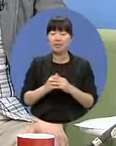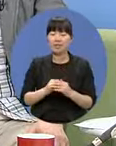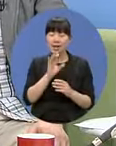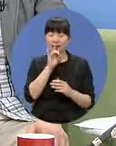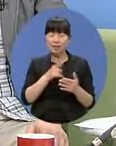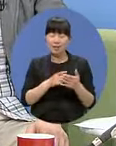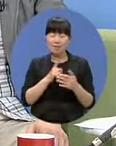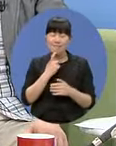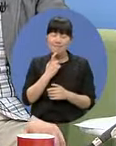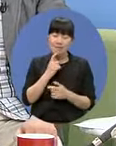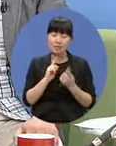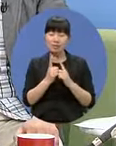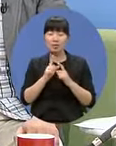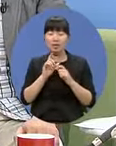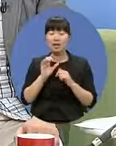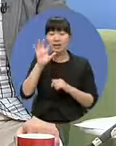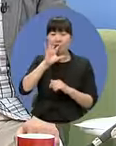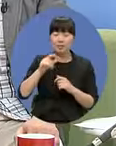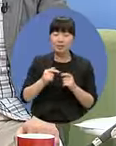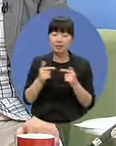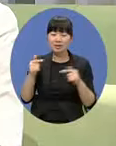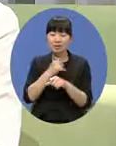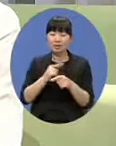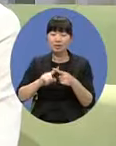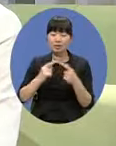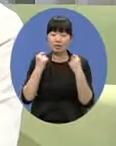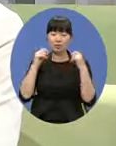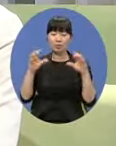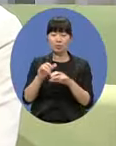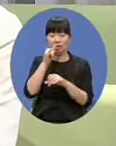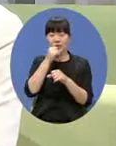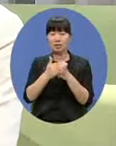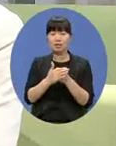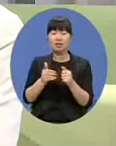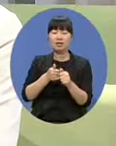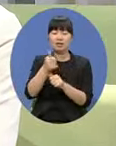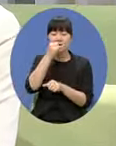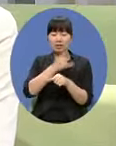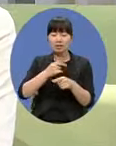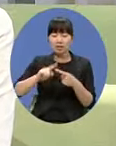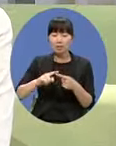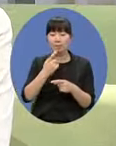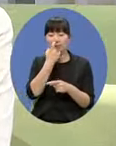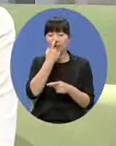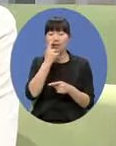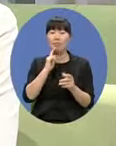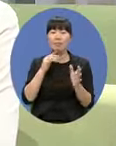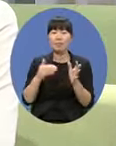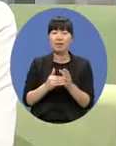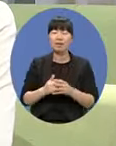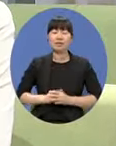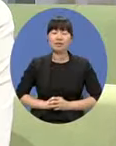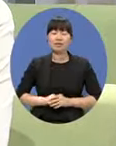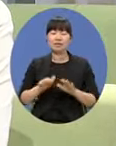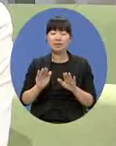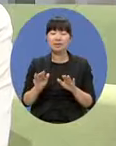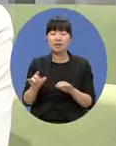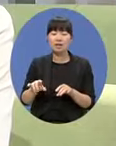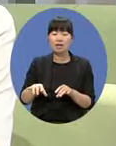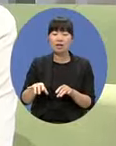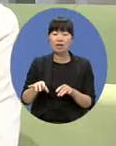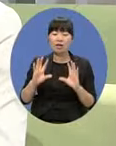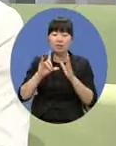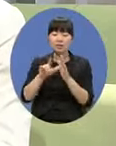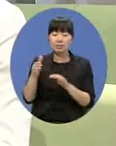되는 거를 서로 연습해서 늘어나고 힘을 모아서 이겨나가고 하는 것들을 배운 친구들이거든요. 사실 조기 교육이라는